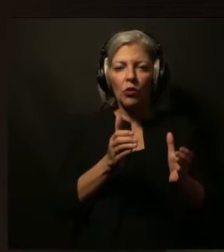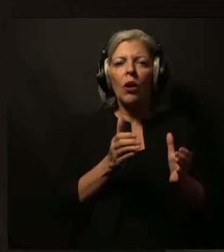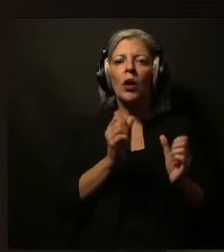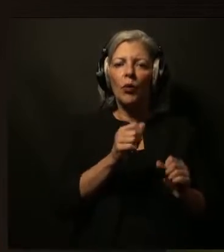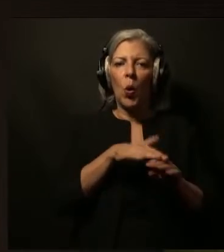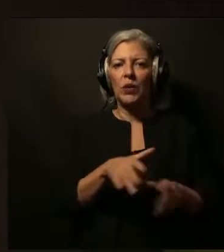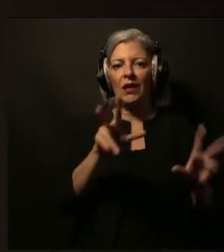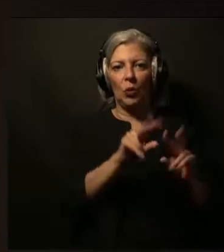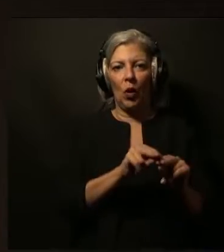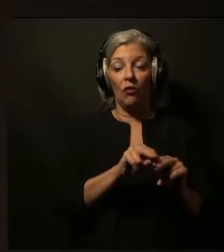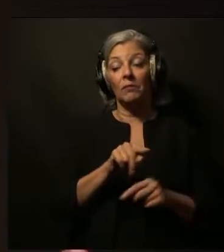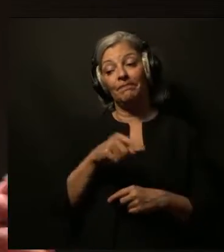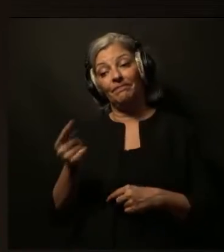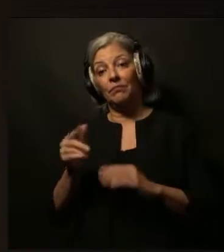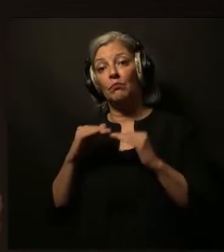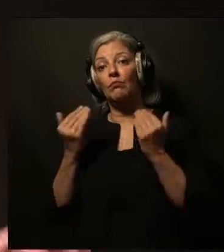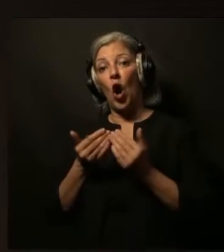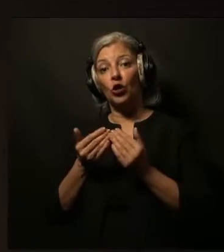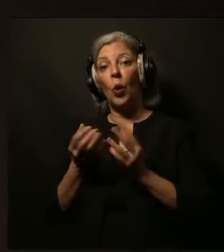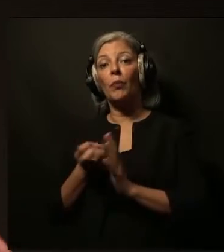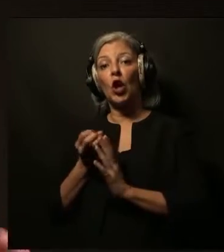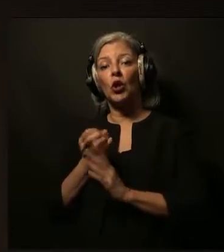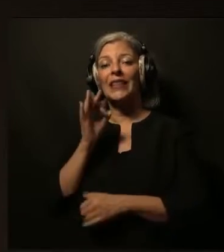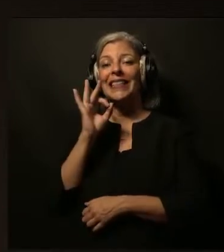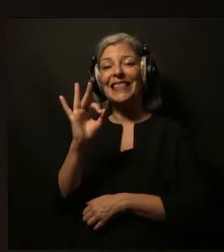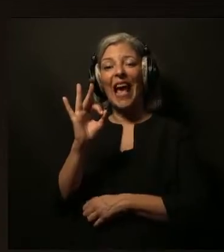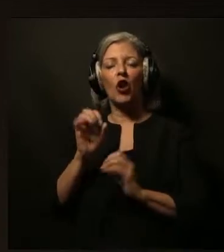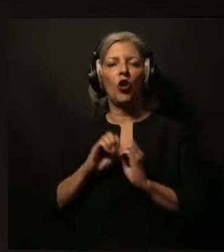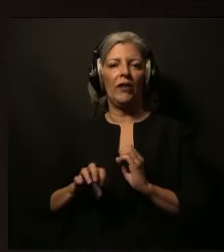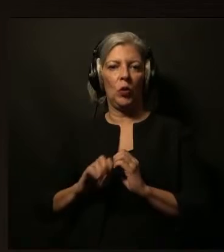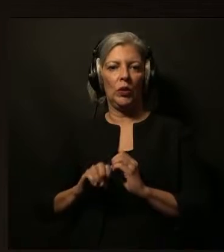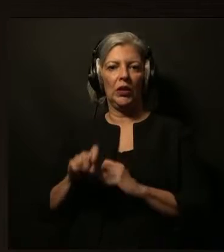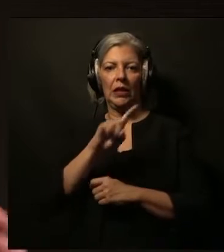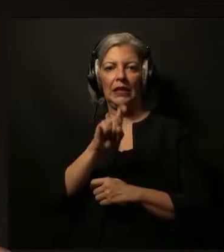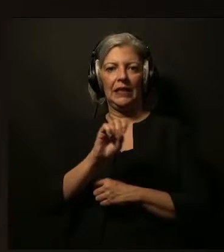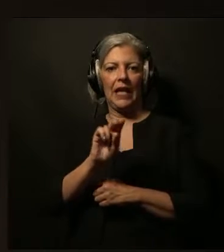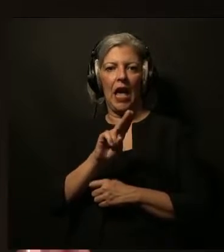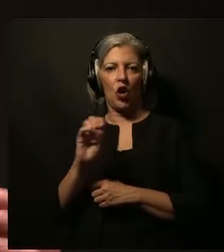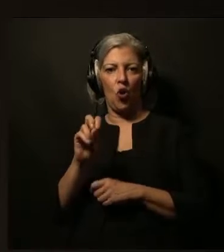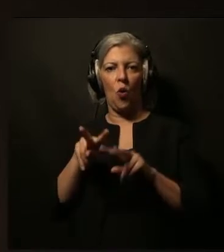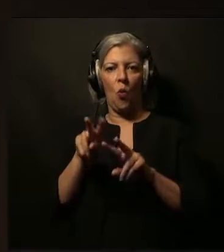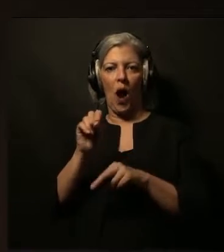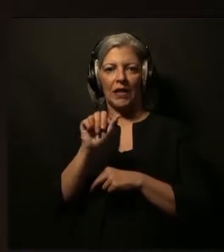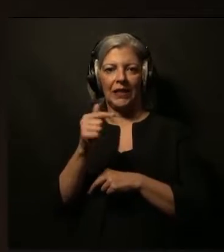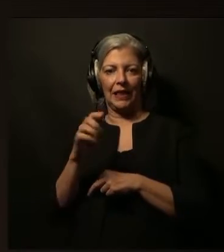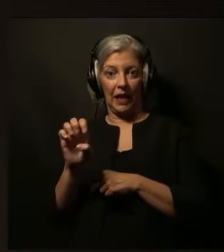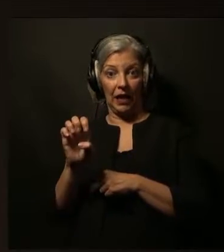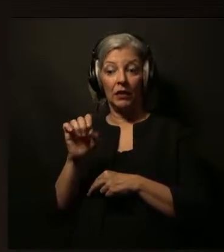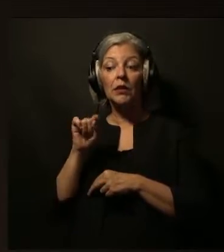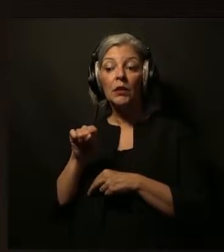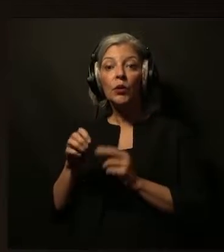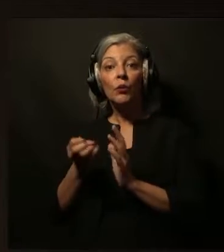Zero waste letteralmente in italiano Zero rifiuti ovvero quei prodotti che sono stati